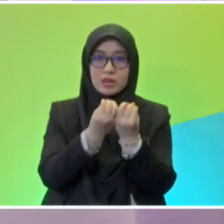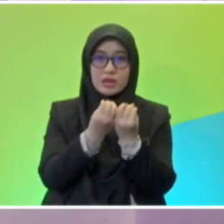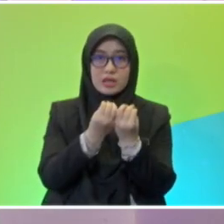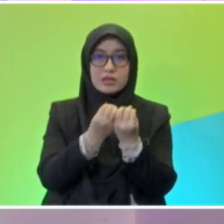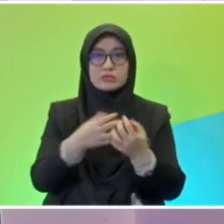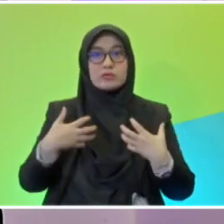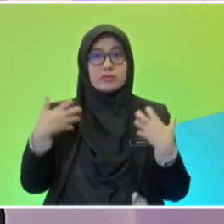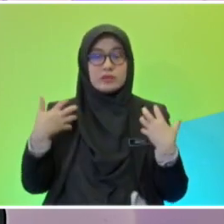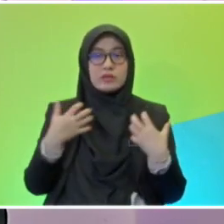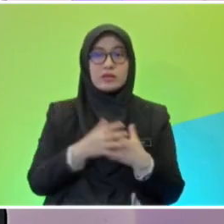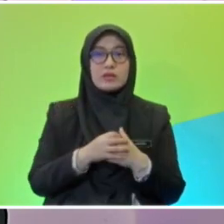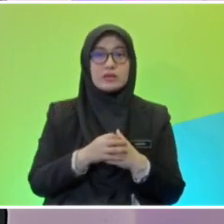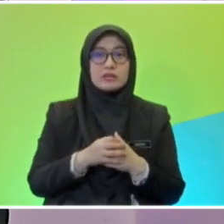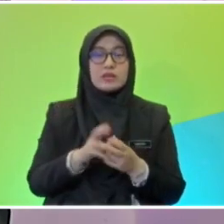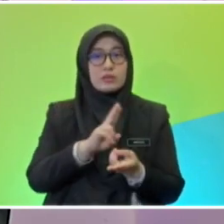struktur